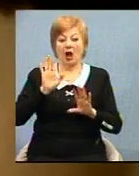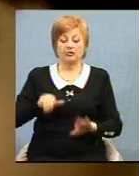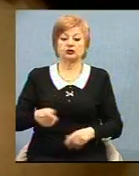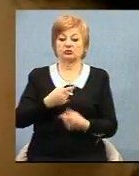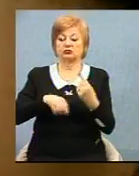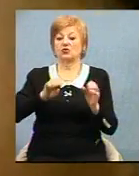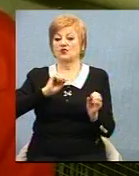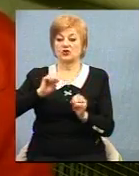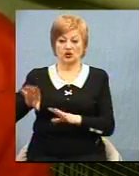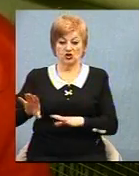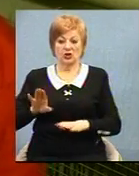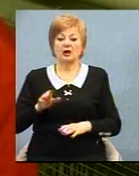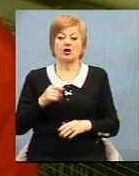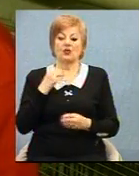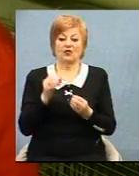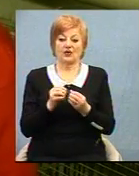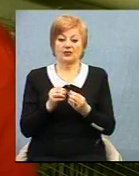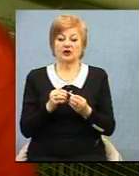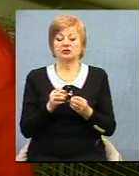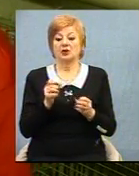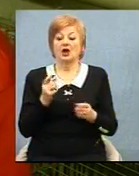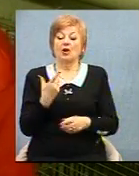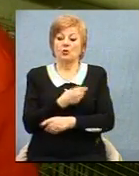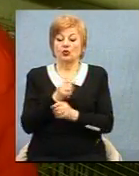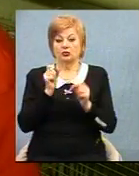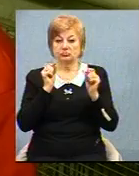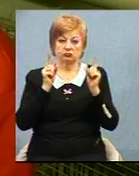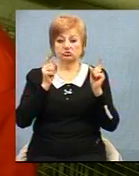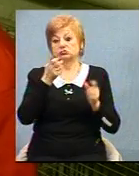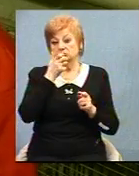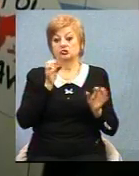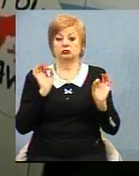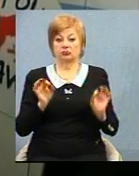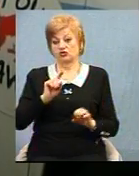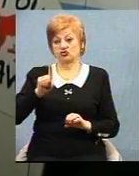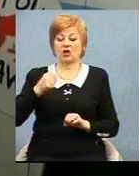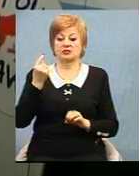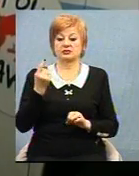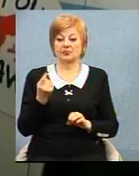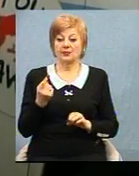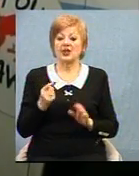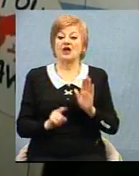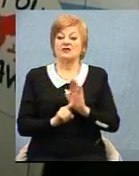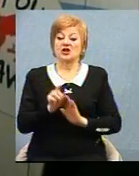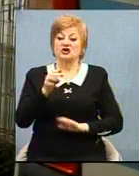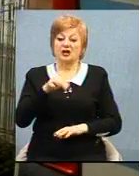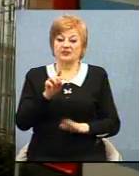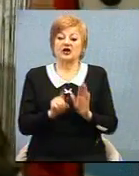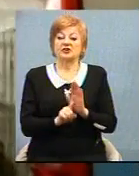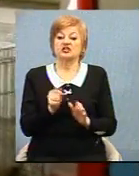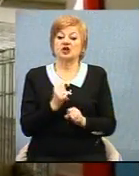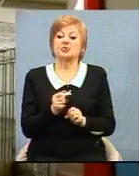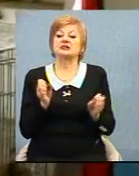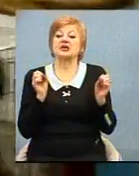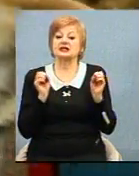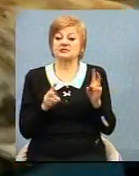повертали в прежнє місце обитання. Время виходу з наркозу індивідуально для кожного животного. Обично це Спочатку грудня у Запоріжжі розпочне роботу